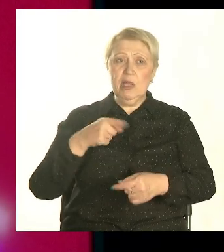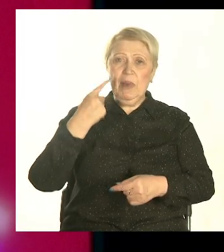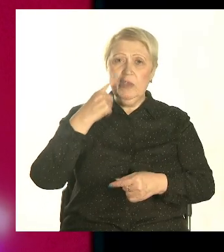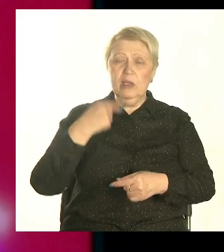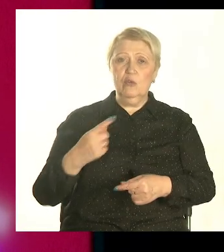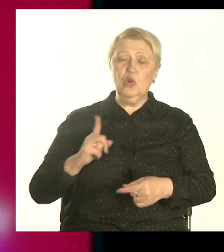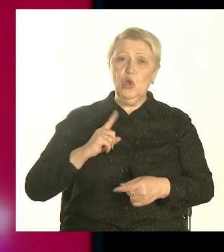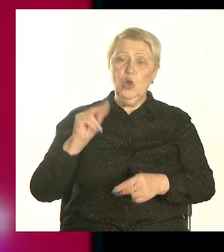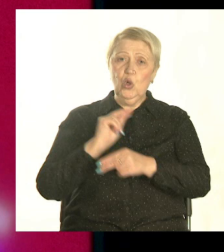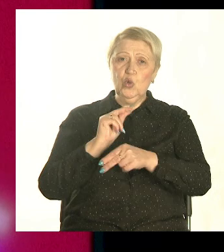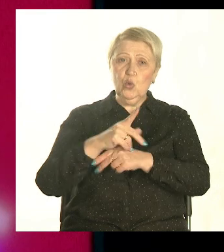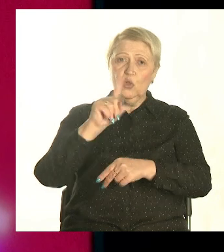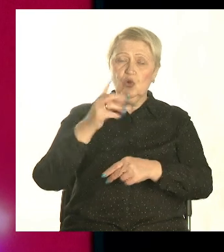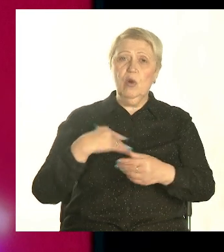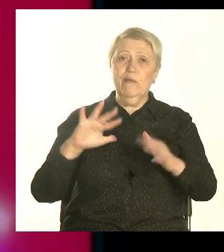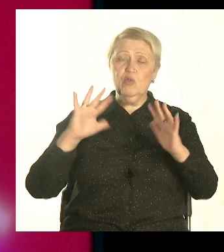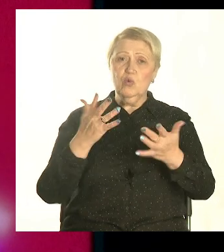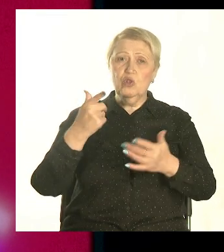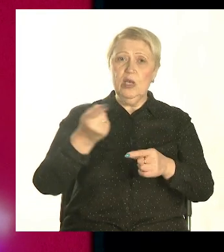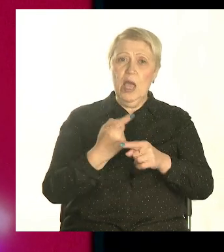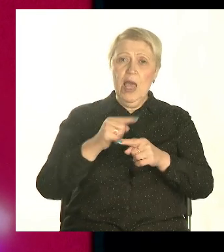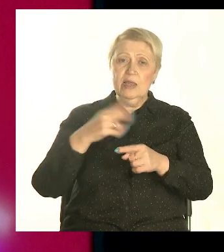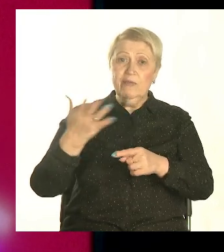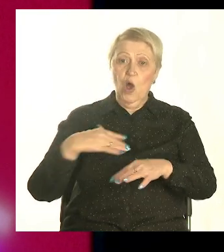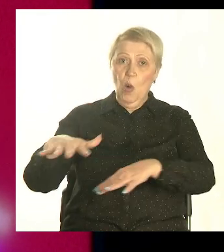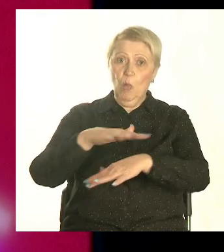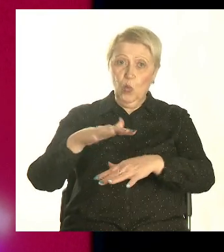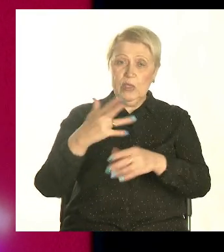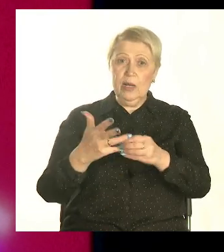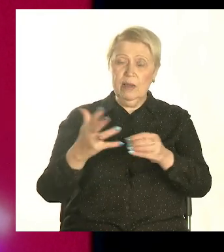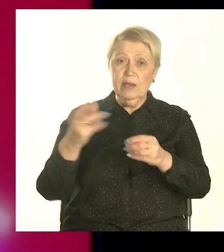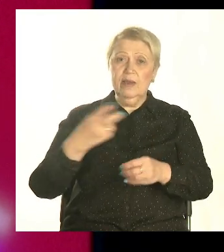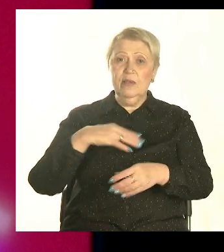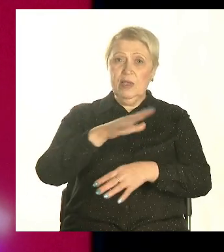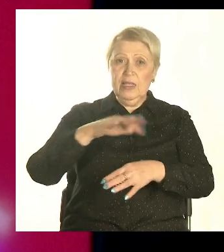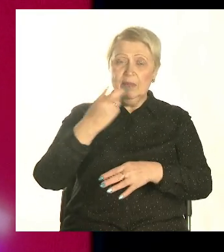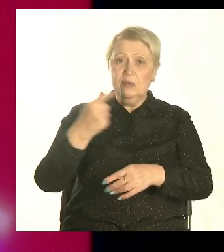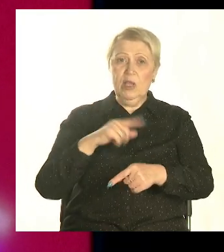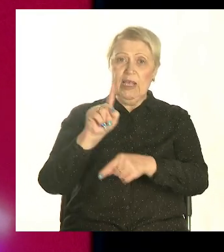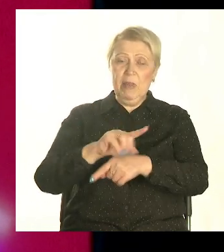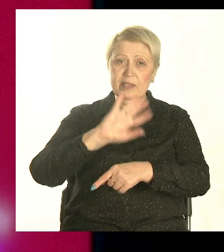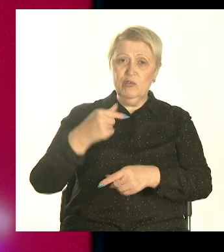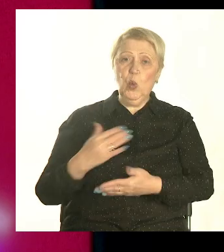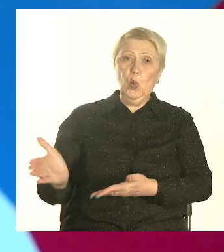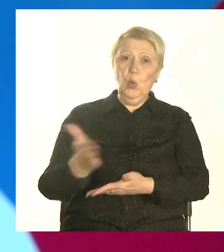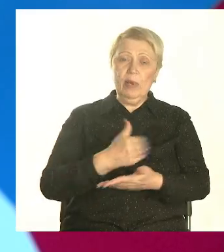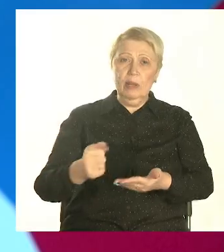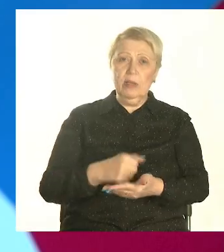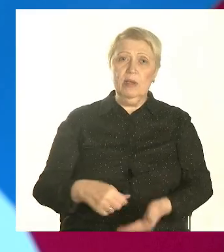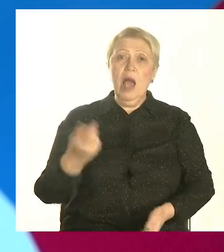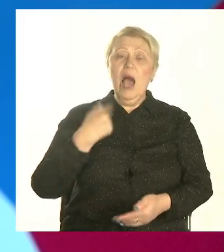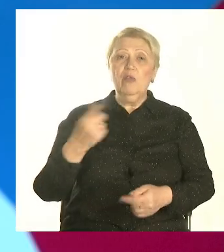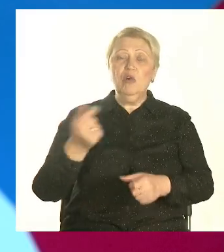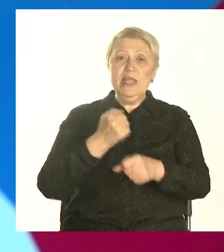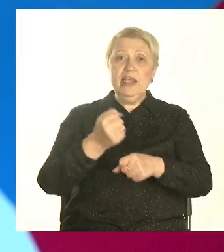при случае просыпавшийся мусор они обязаны поднять. Вы же понимаете, что доказать, просыпался этот мусор в